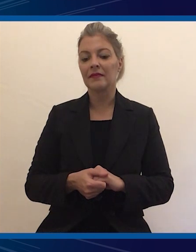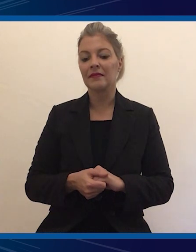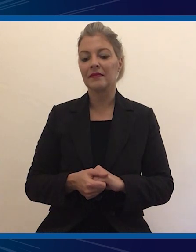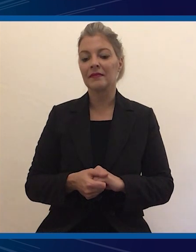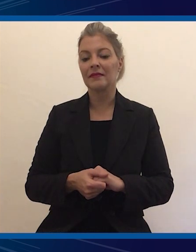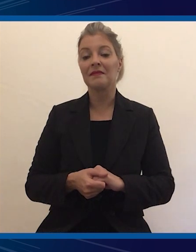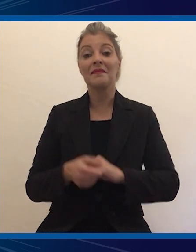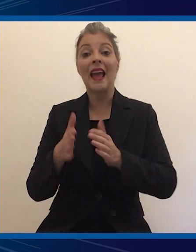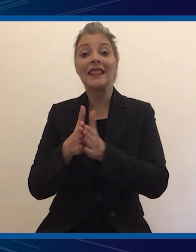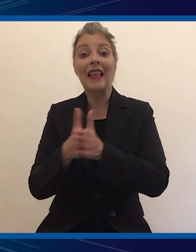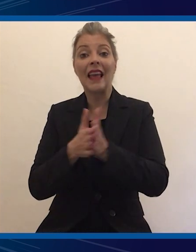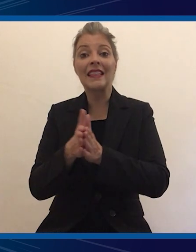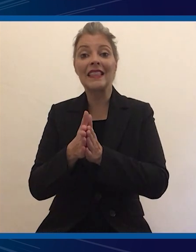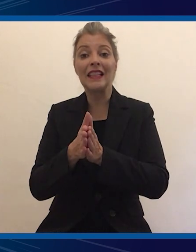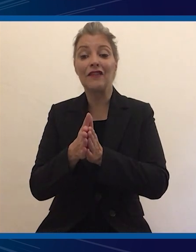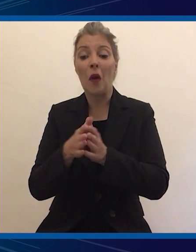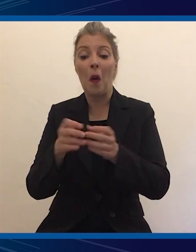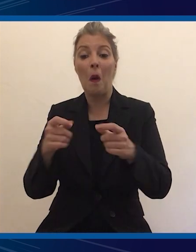Del sapone per piatti.